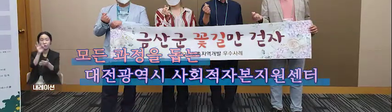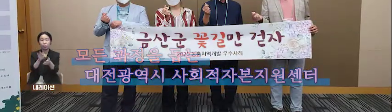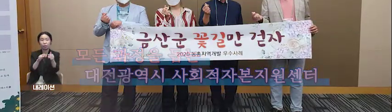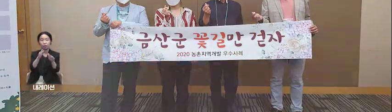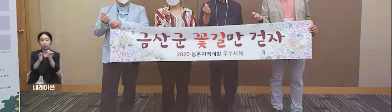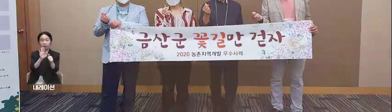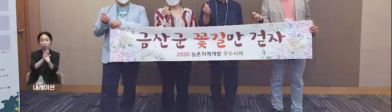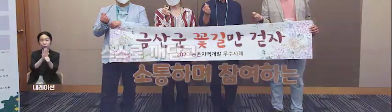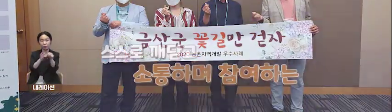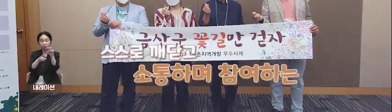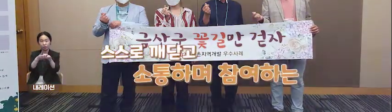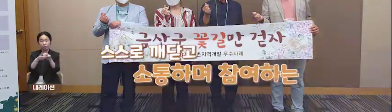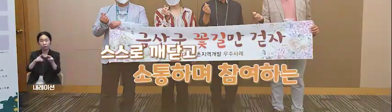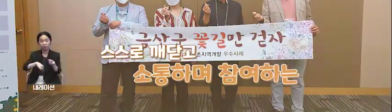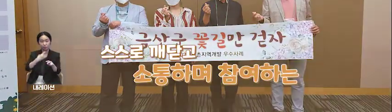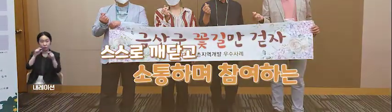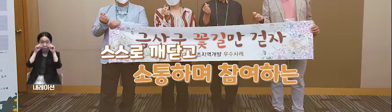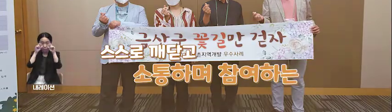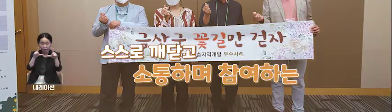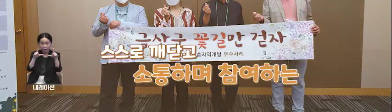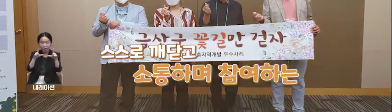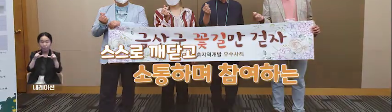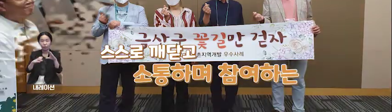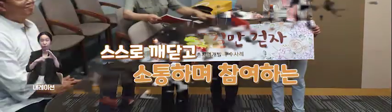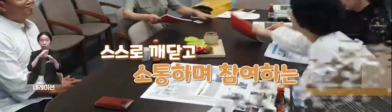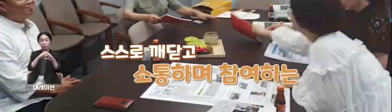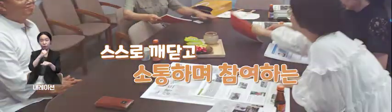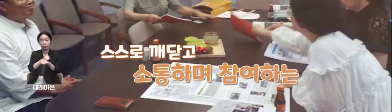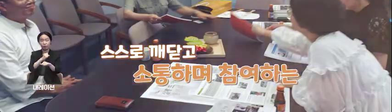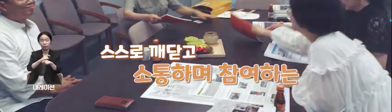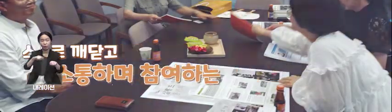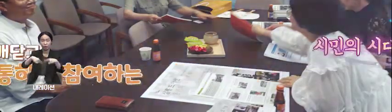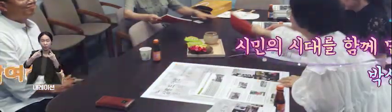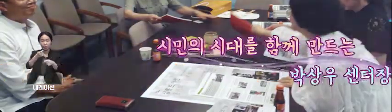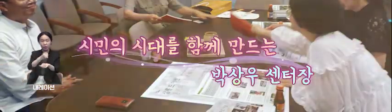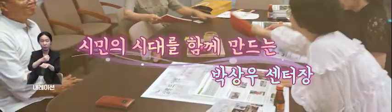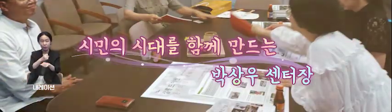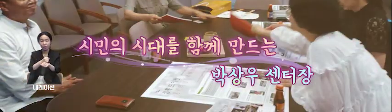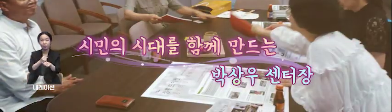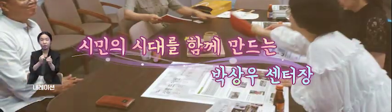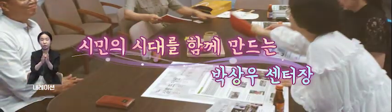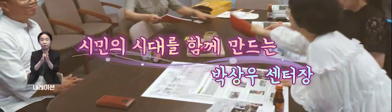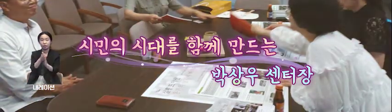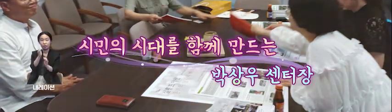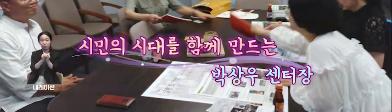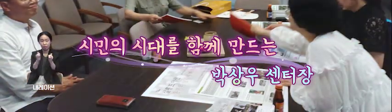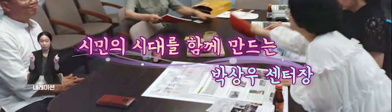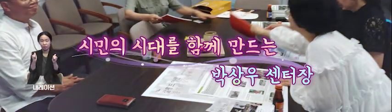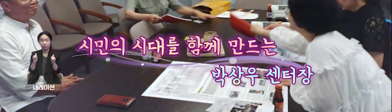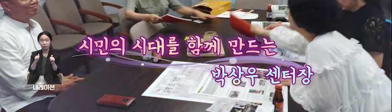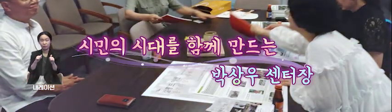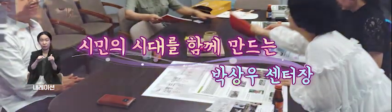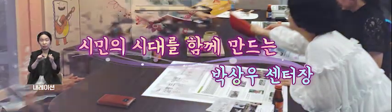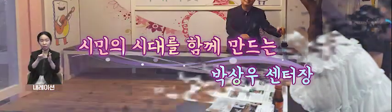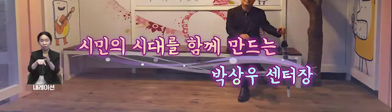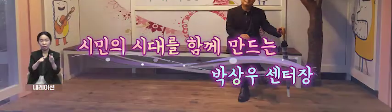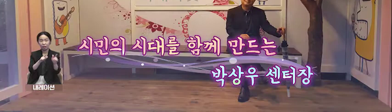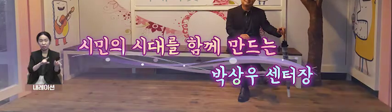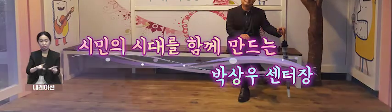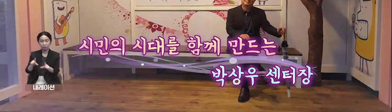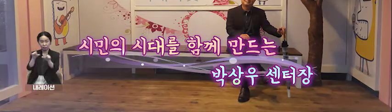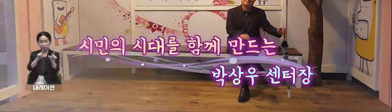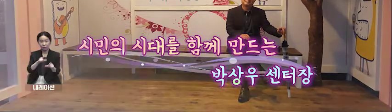자본지원센터. 스스로 깨닫고 소통하고 참여하는 시민의 시대를 함께 만드는 박상우